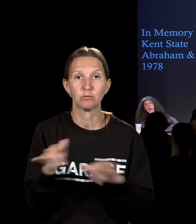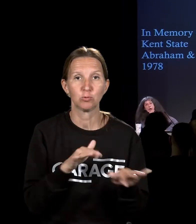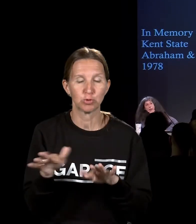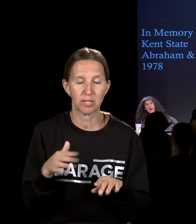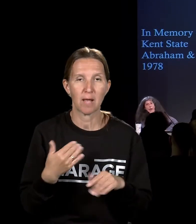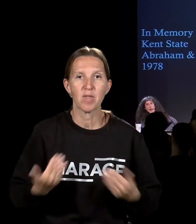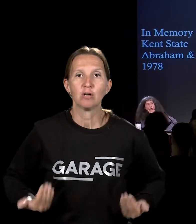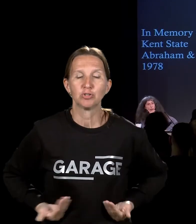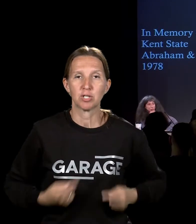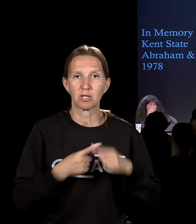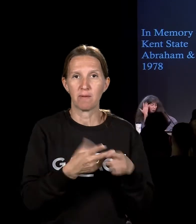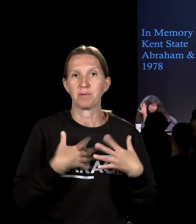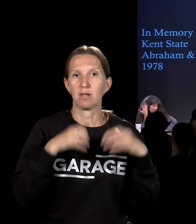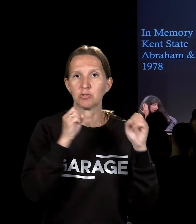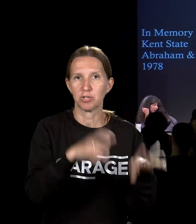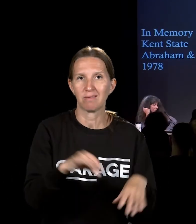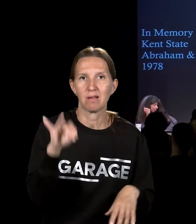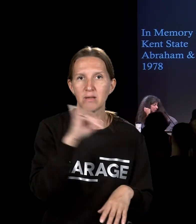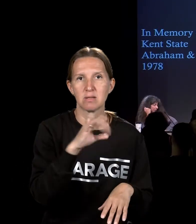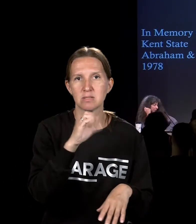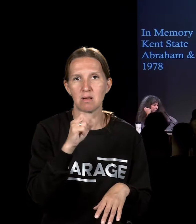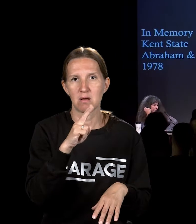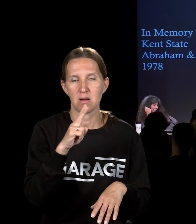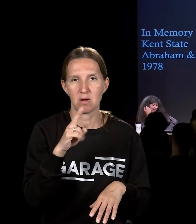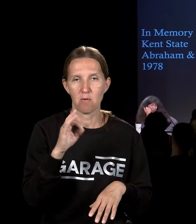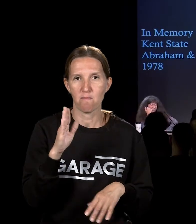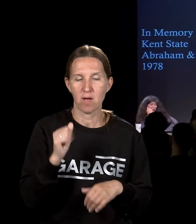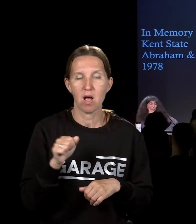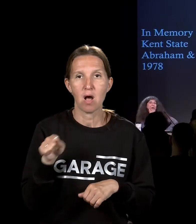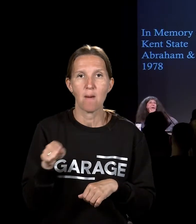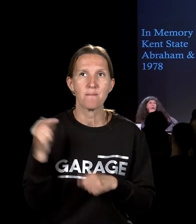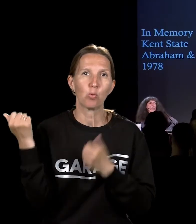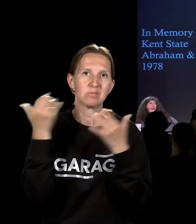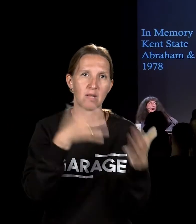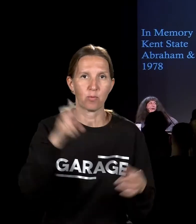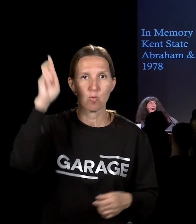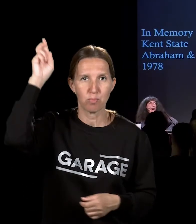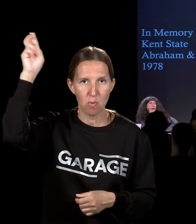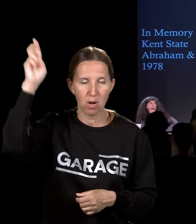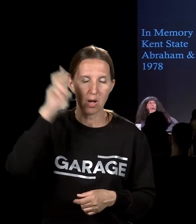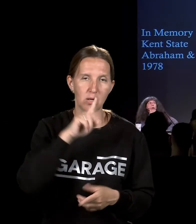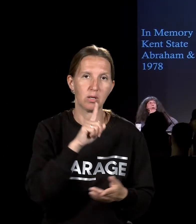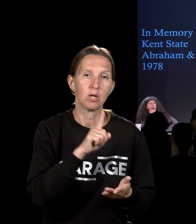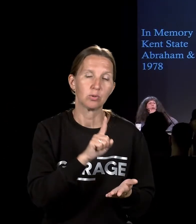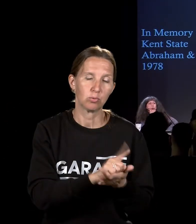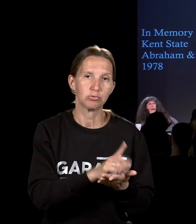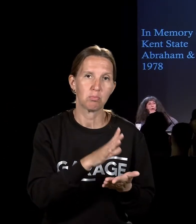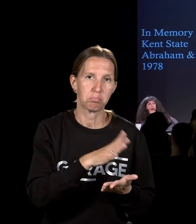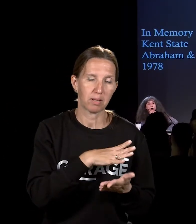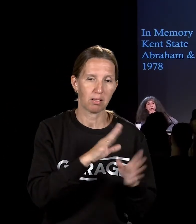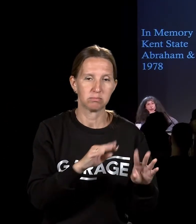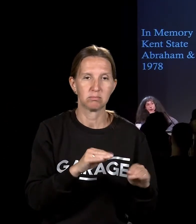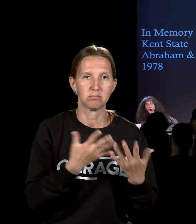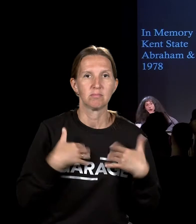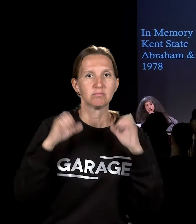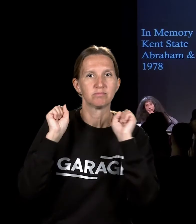Исаака, об Аврааме, который должен был по требованию Господа, должен был